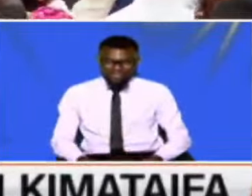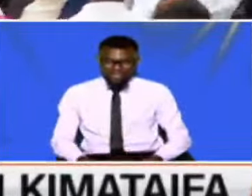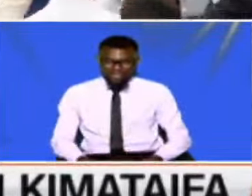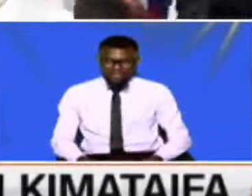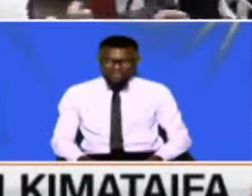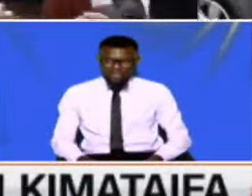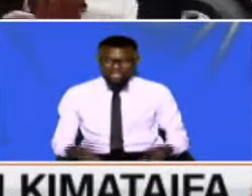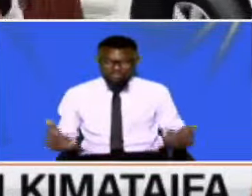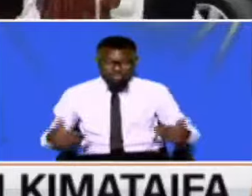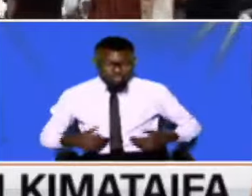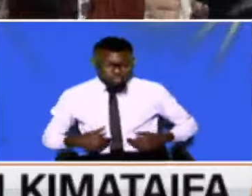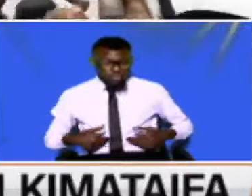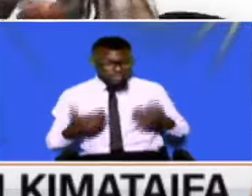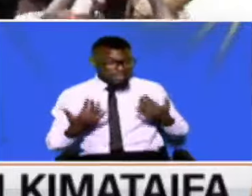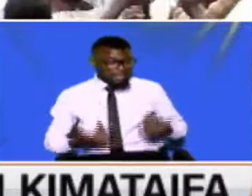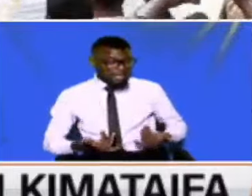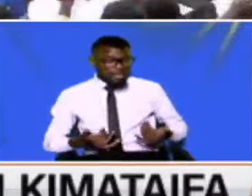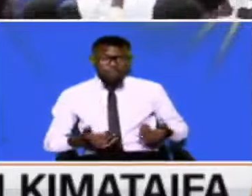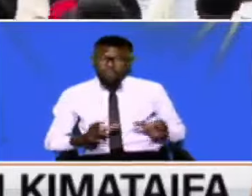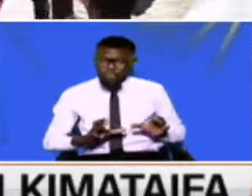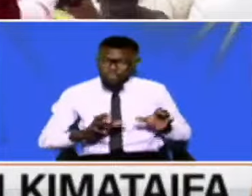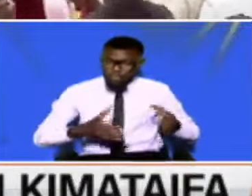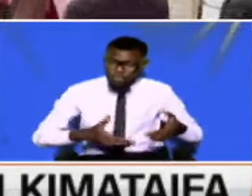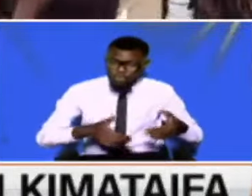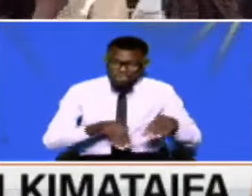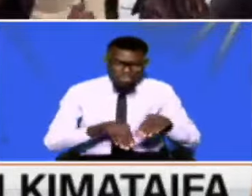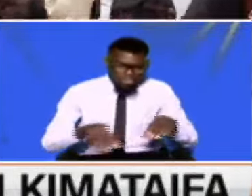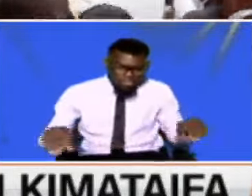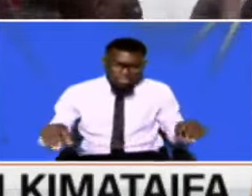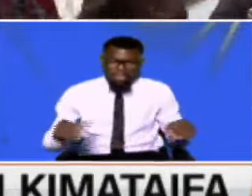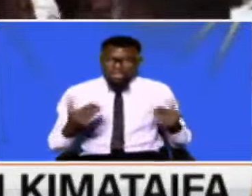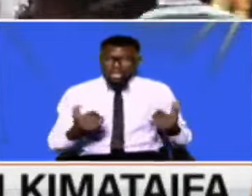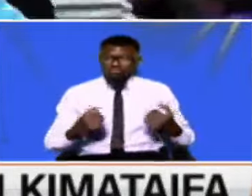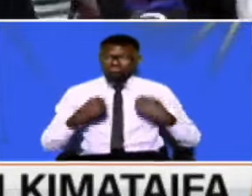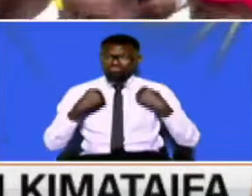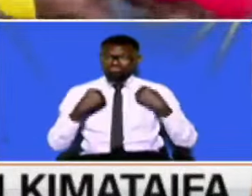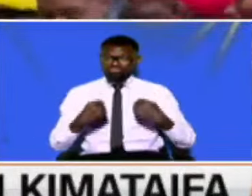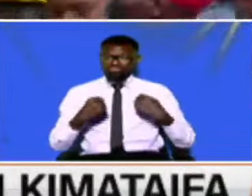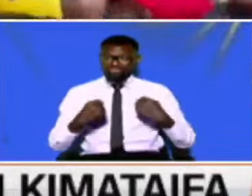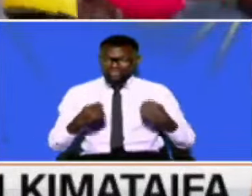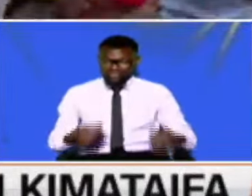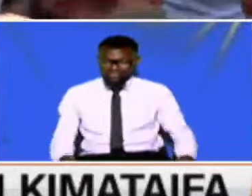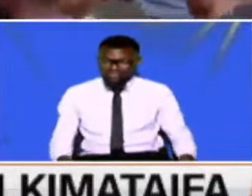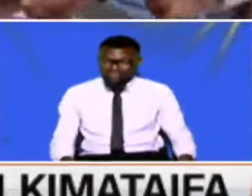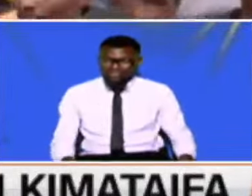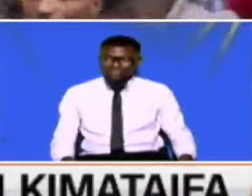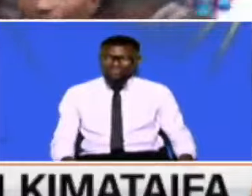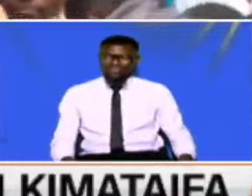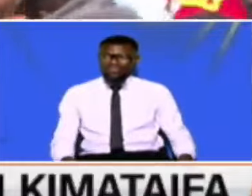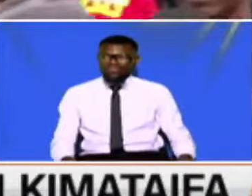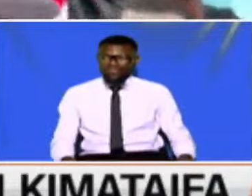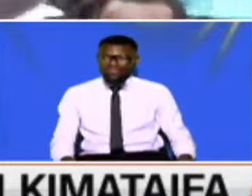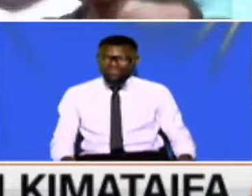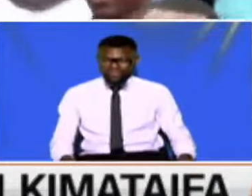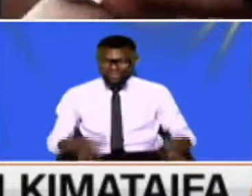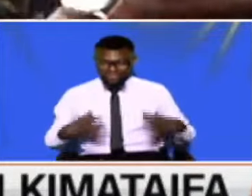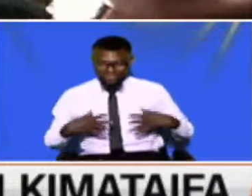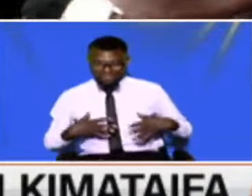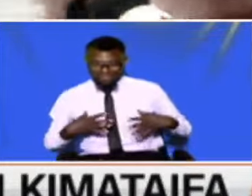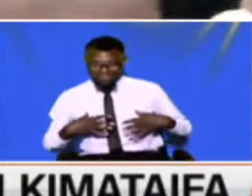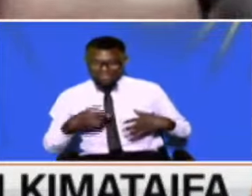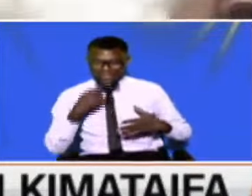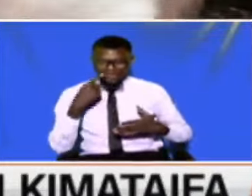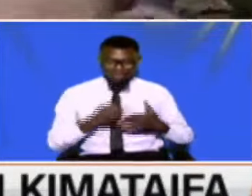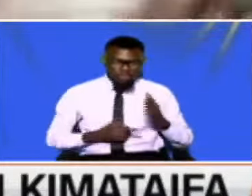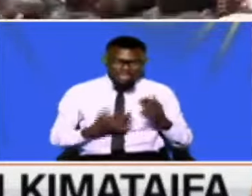Vijana wa kizazi cha sasa na usasa leo wanasema kumechemka. Nao wenye utani wa Kiingereza wanasema it